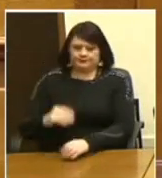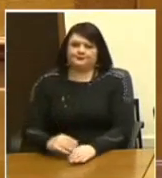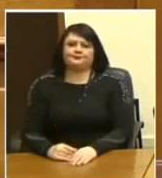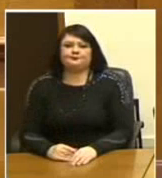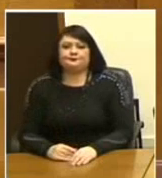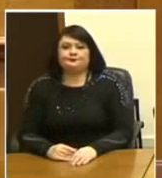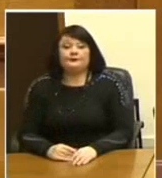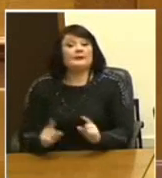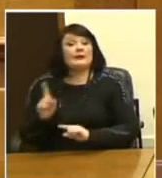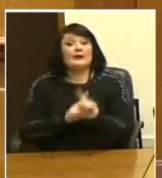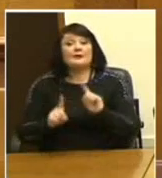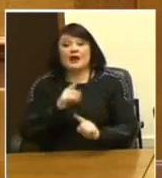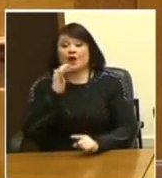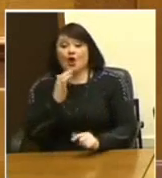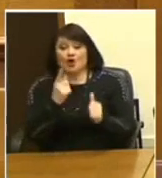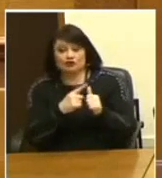είναι αυτά, η γλώσσα